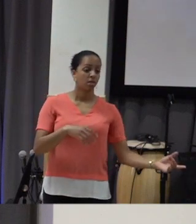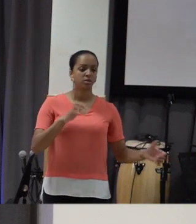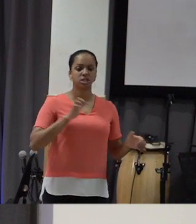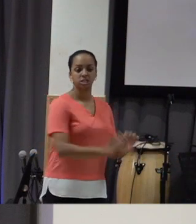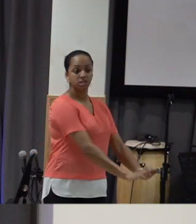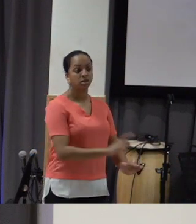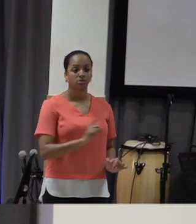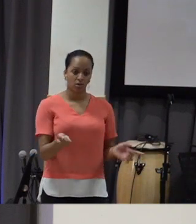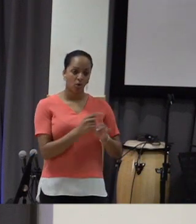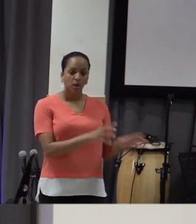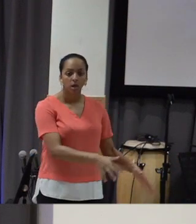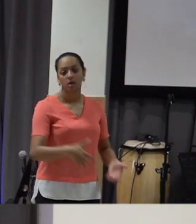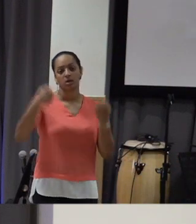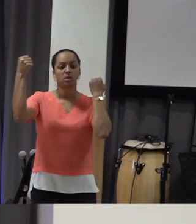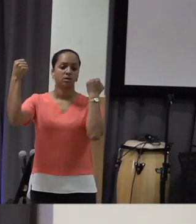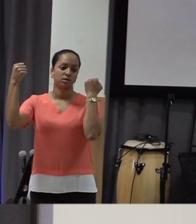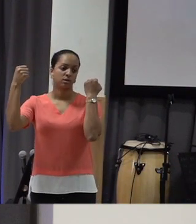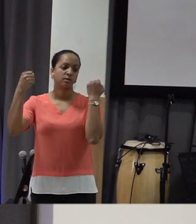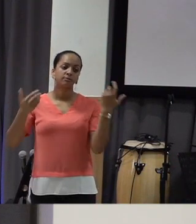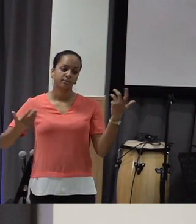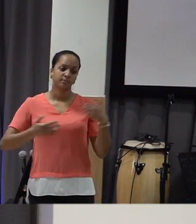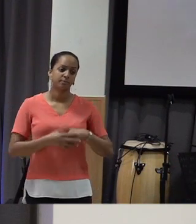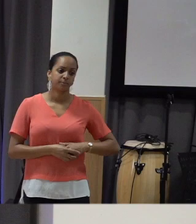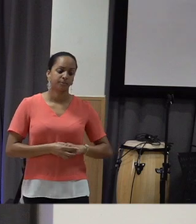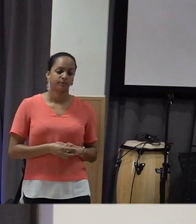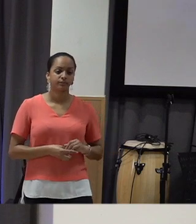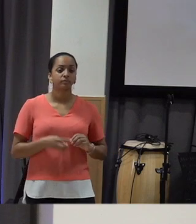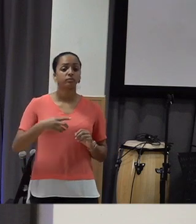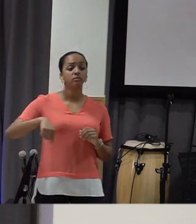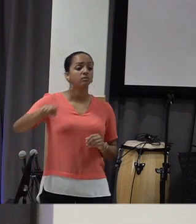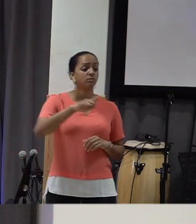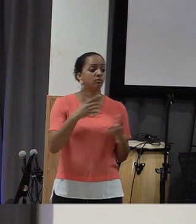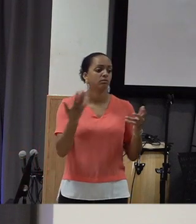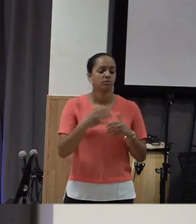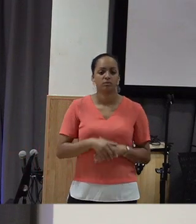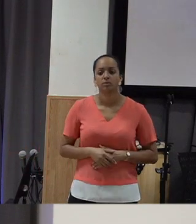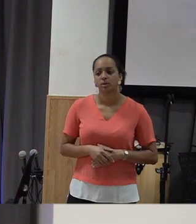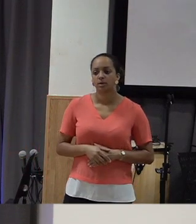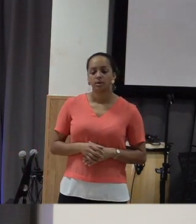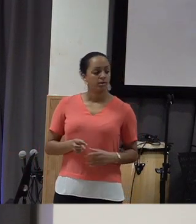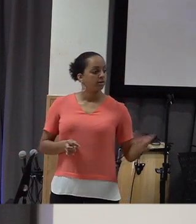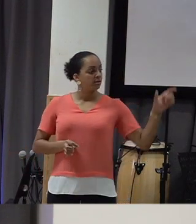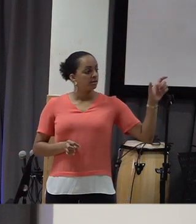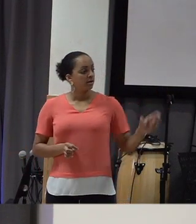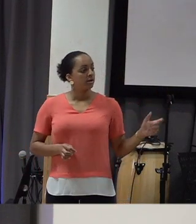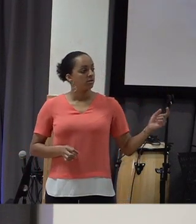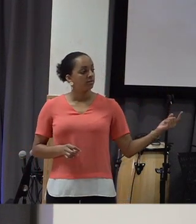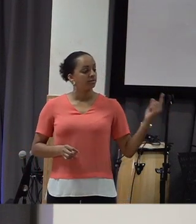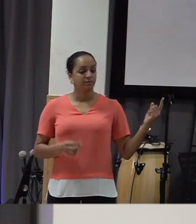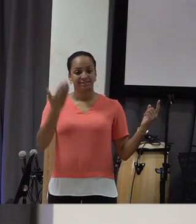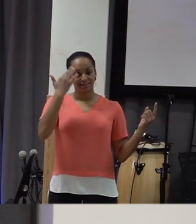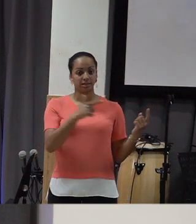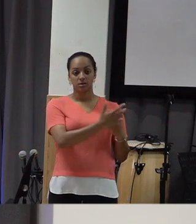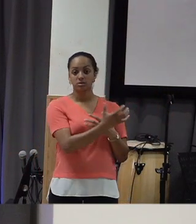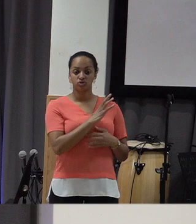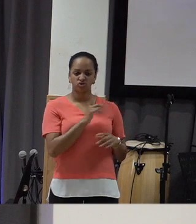Matthieu 5, 23, si donc tu présentes ton offrande à l'autel et que là tu te souviennes que ton frère a quelque chose contre toi, laisse là ton offrande devant l'autel. Va d'abord